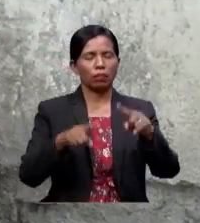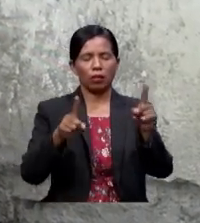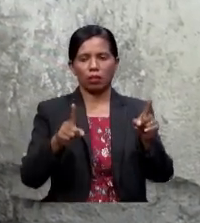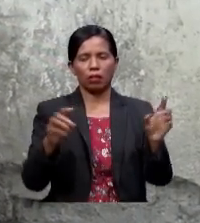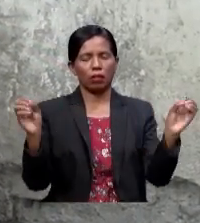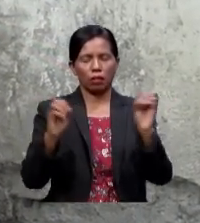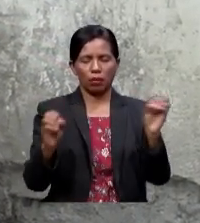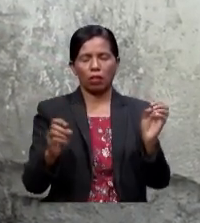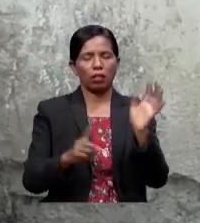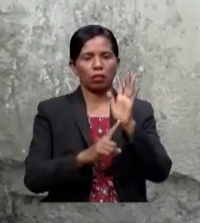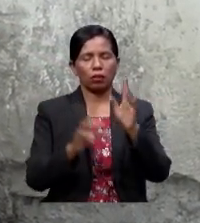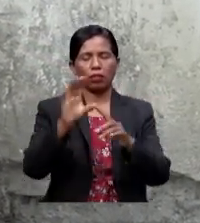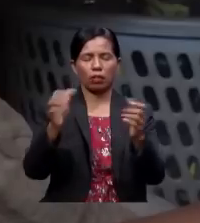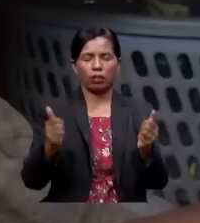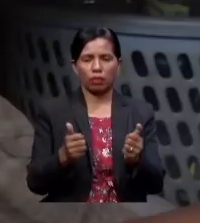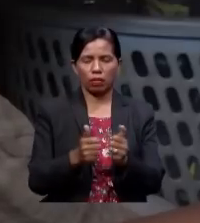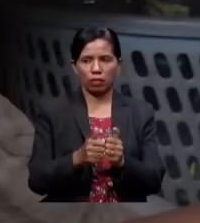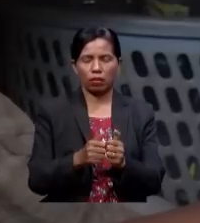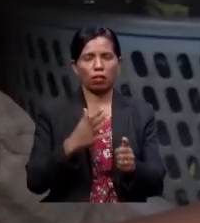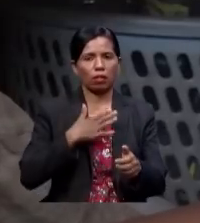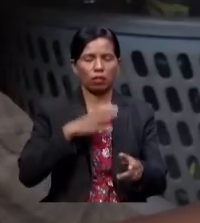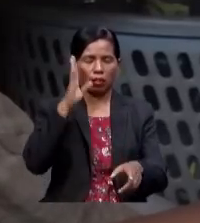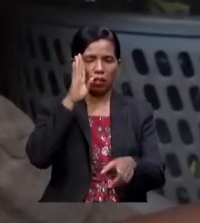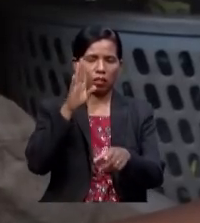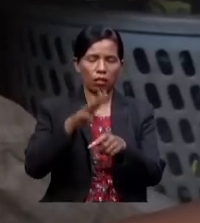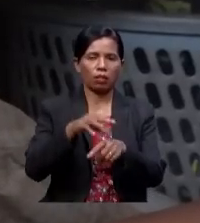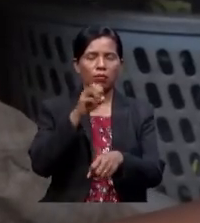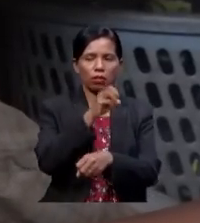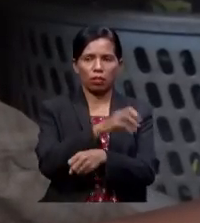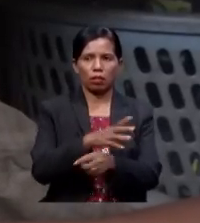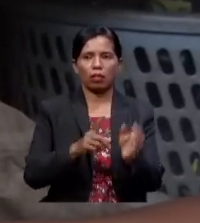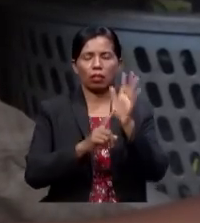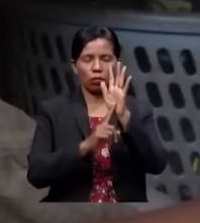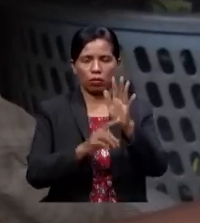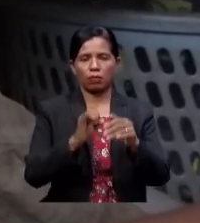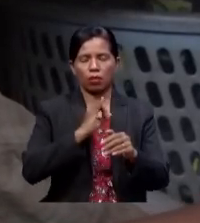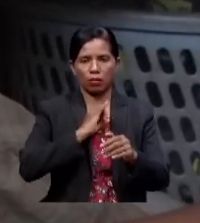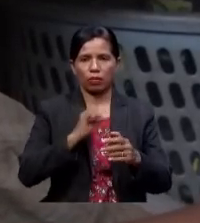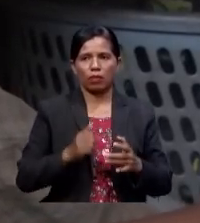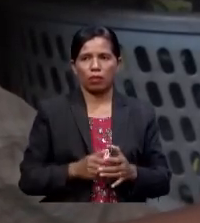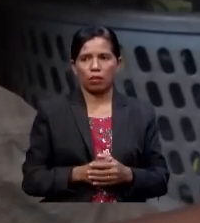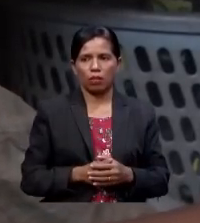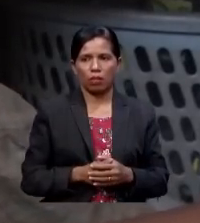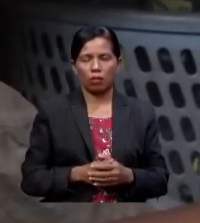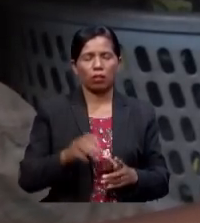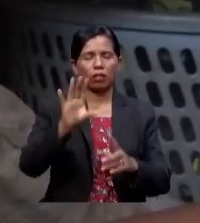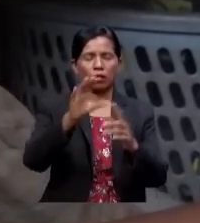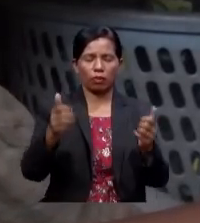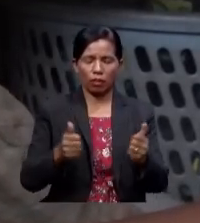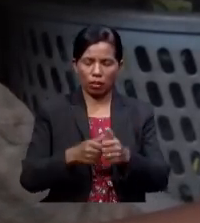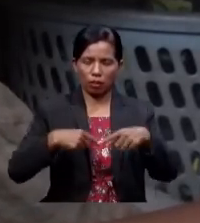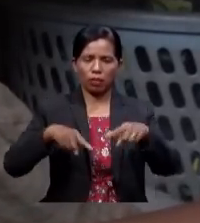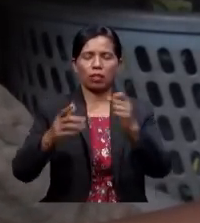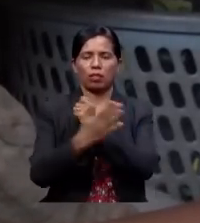Ni bari utene. Ni makam sarani be. Abu ni mai fu hatene felhau ni. Ye oni chef ali ba tere